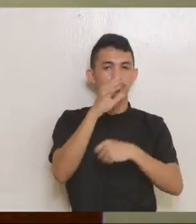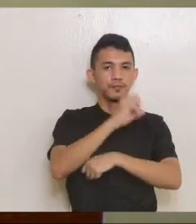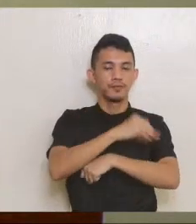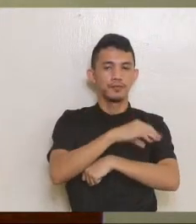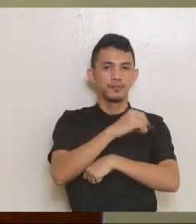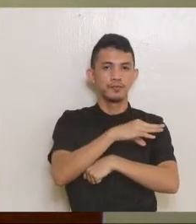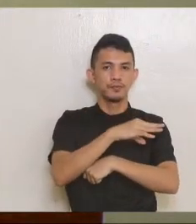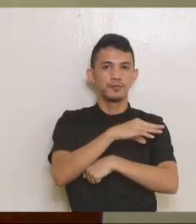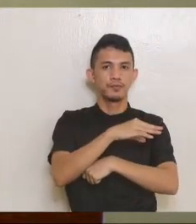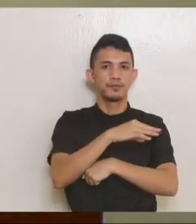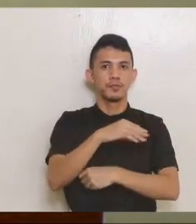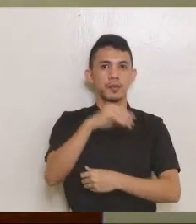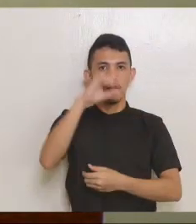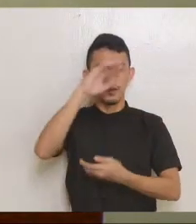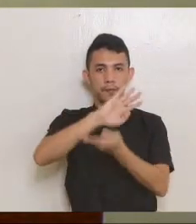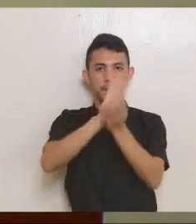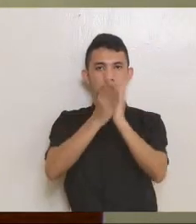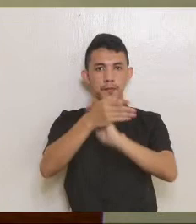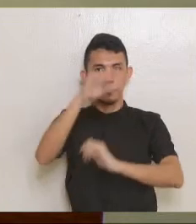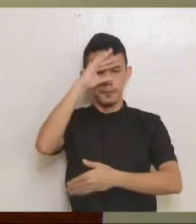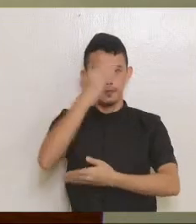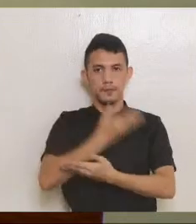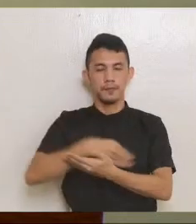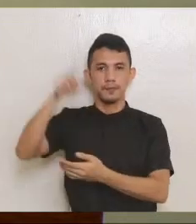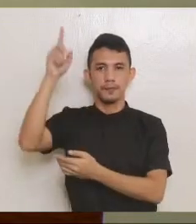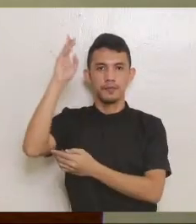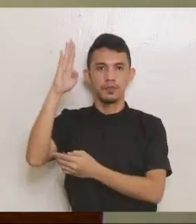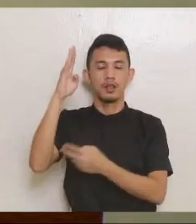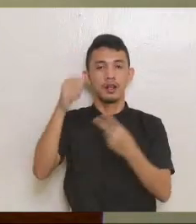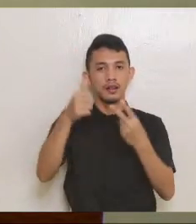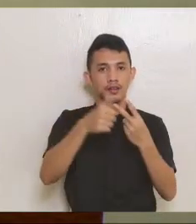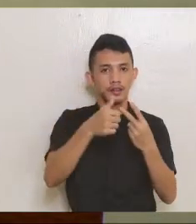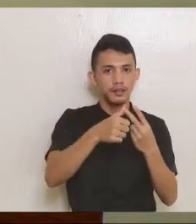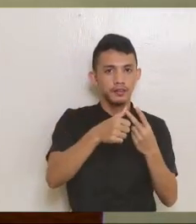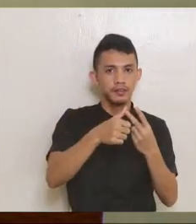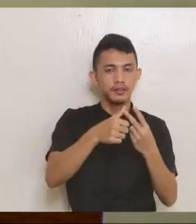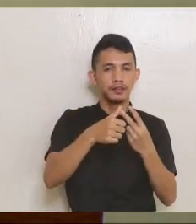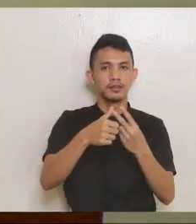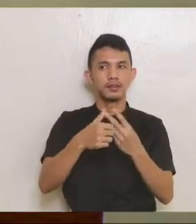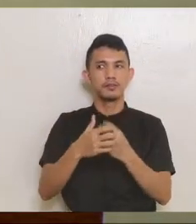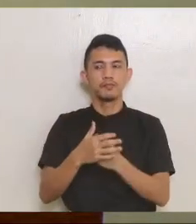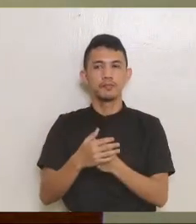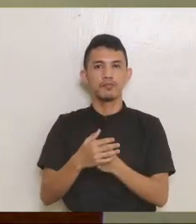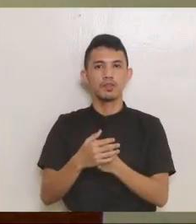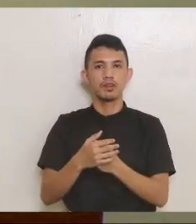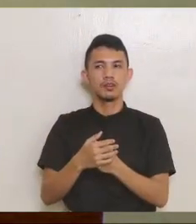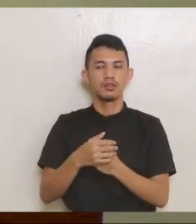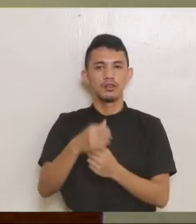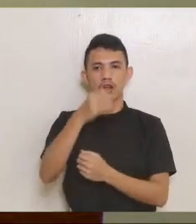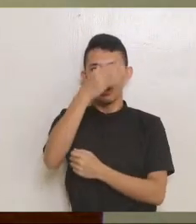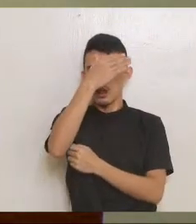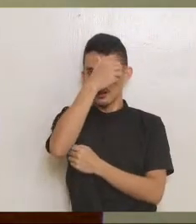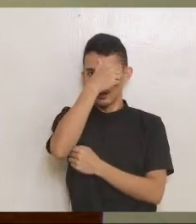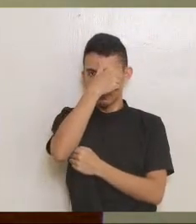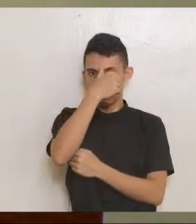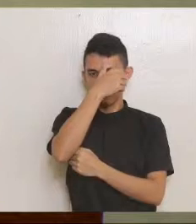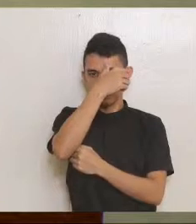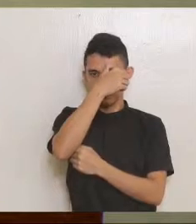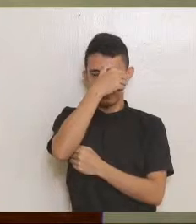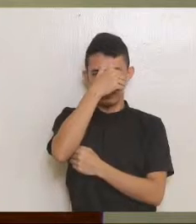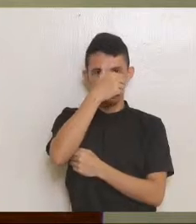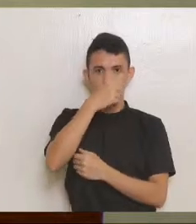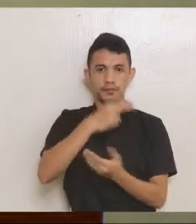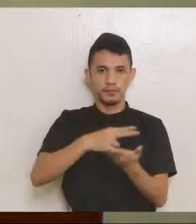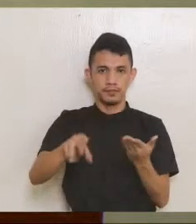Ikaduha, sa kumpirma, katong gisilyuhan kita sa Espiritu Santo. Ingon pa ni